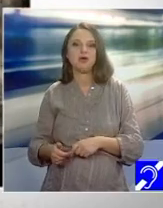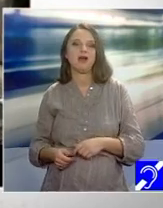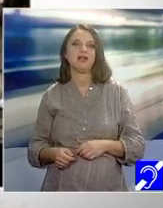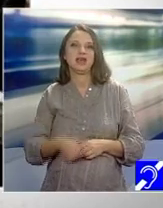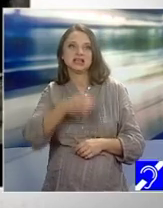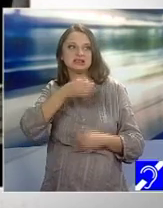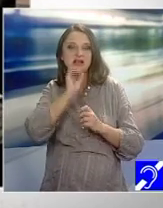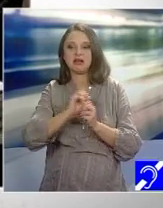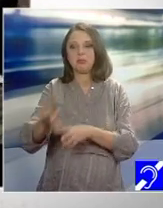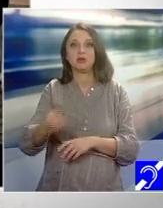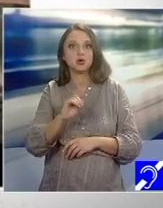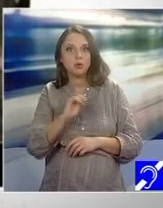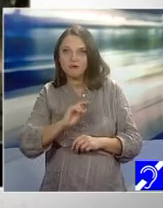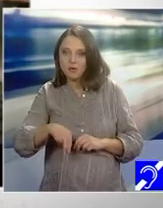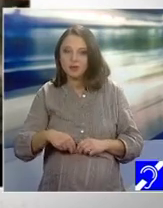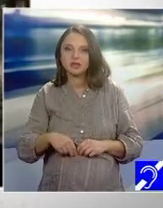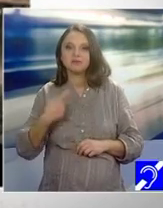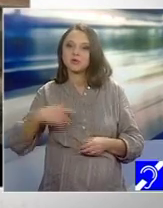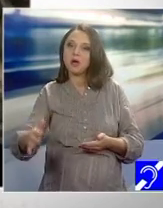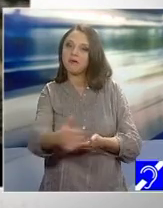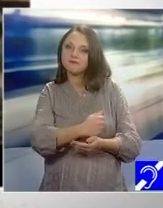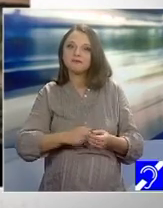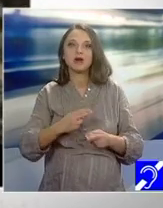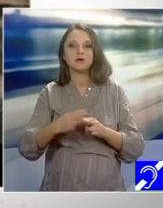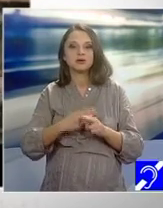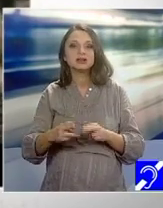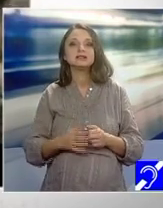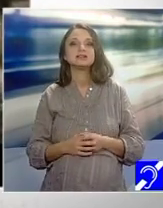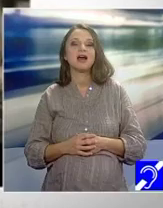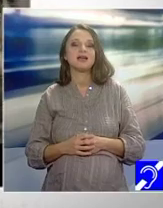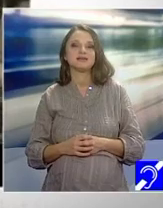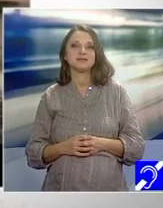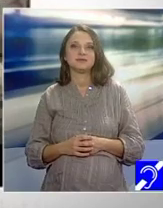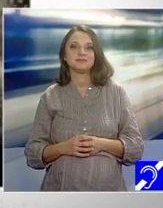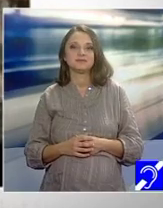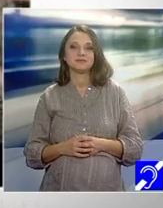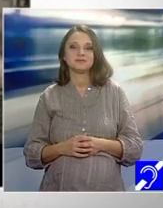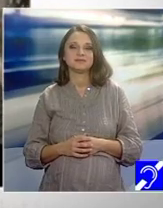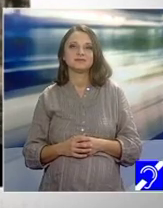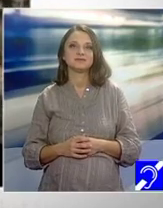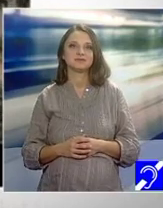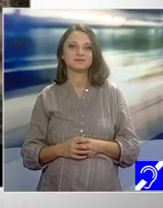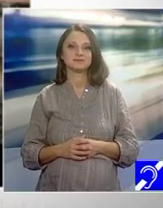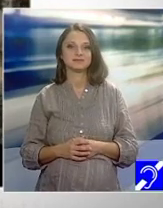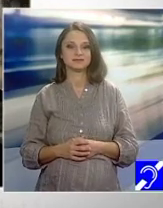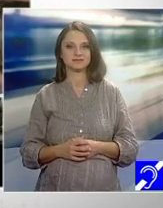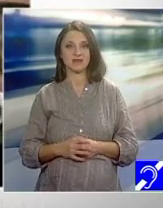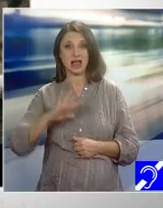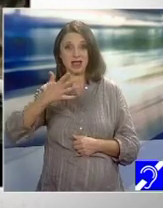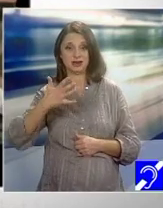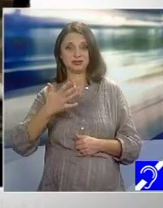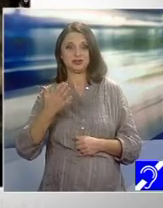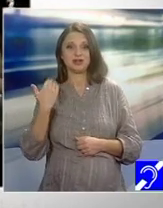peturi pe jos și așa mai departe. Am strâns, am ajutat, am premiat oamenii care nu au făcut asta. A cincea a fost Catch a Smile Day, o